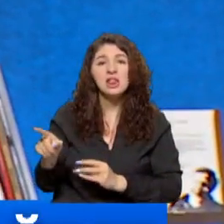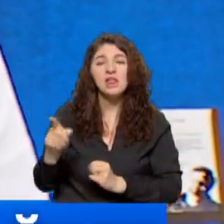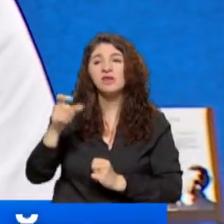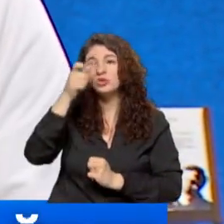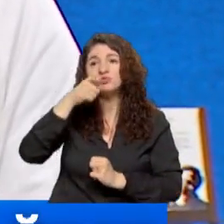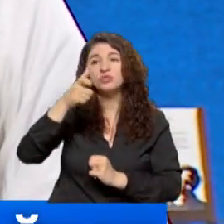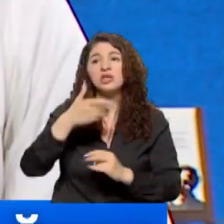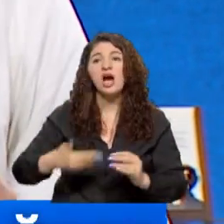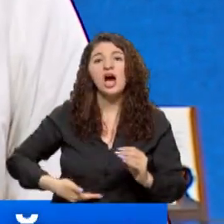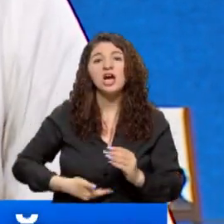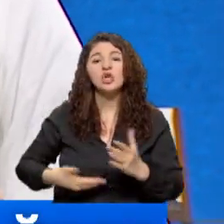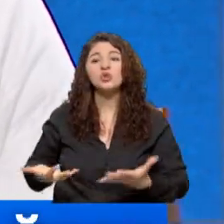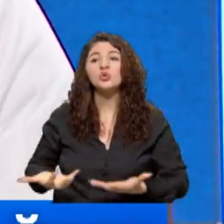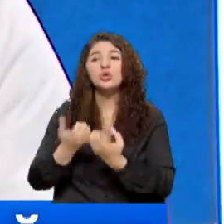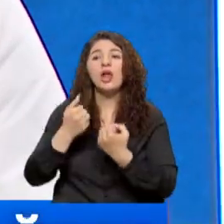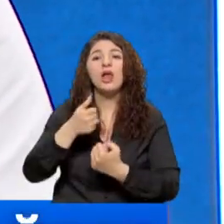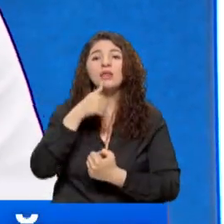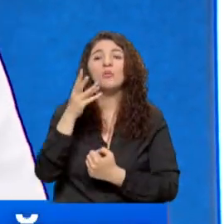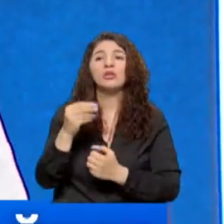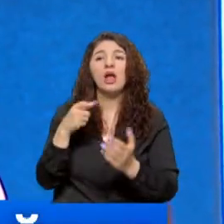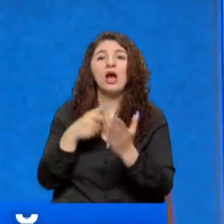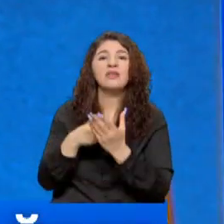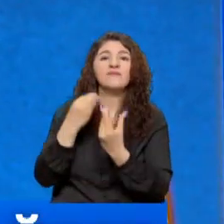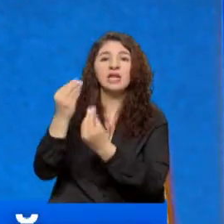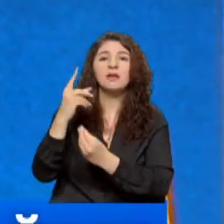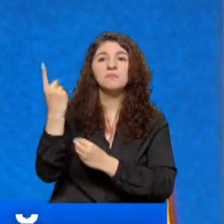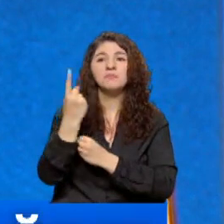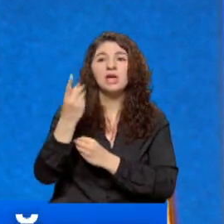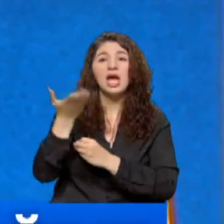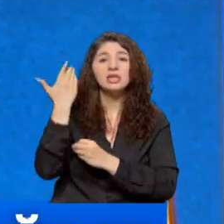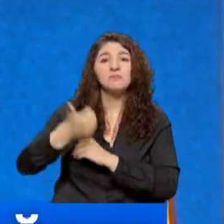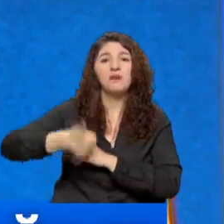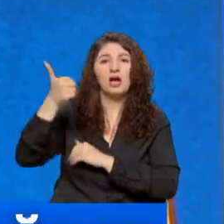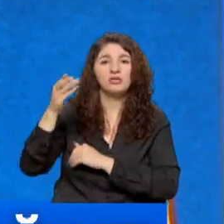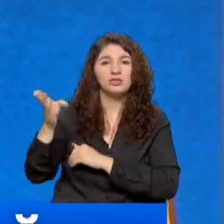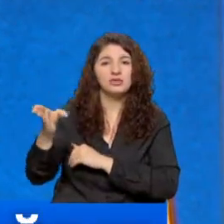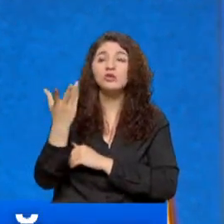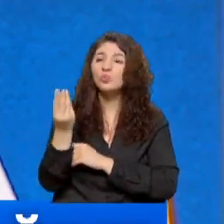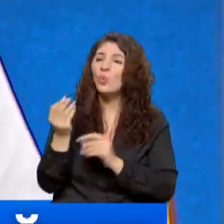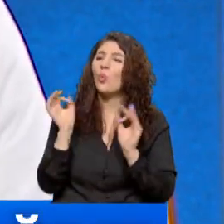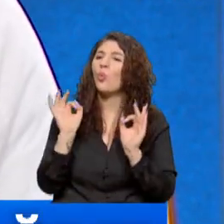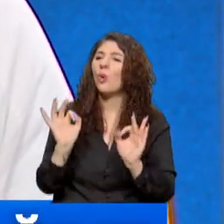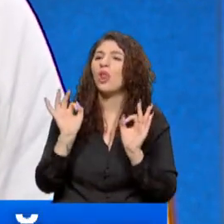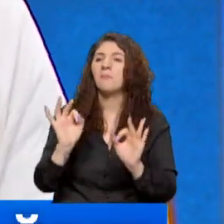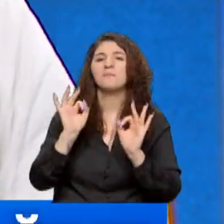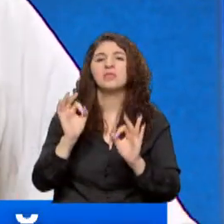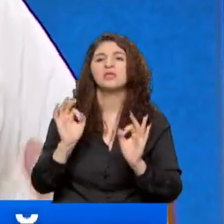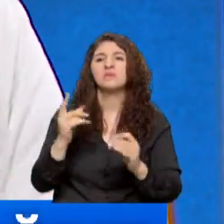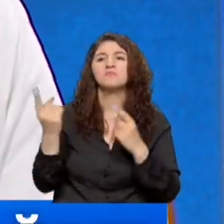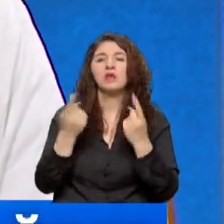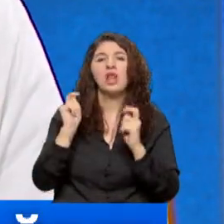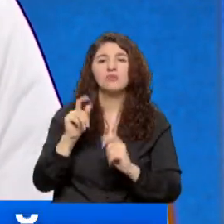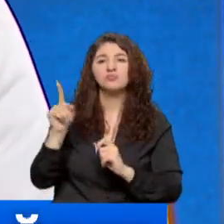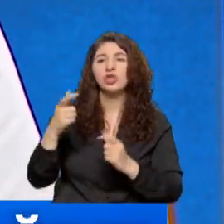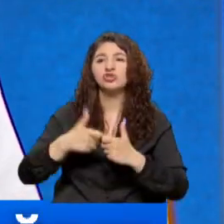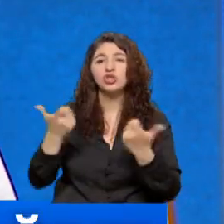ve Türkiye'yi açlıktan kurtaran adam olarak atfedilen bir eski bakanımız çok önemli şeyler